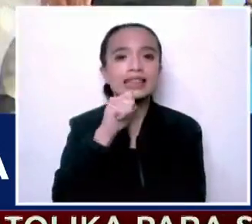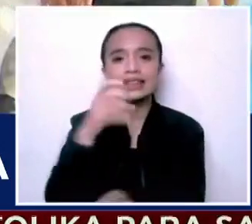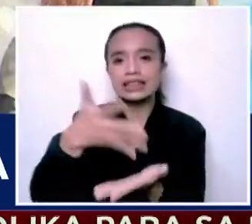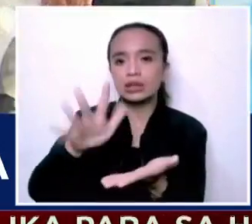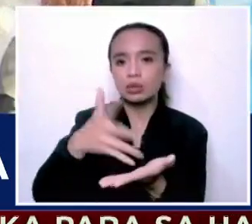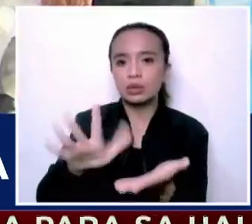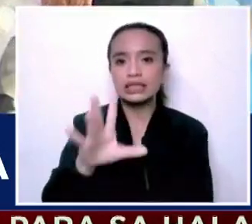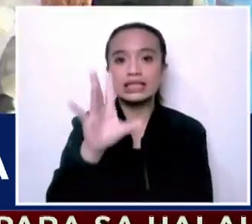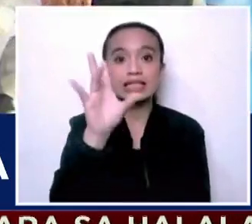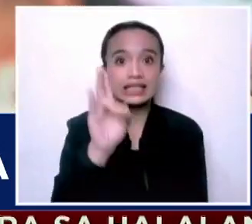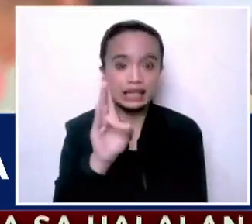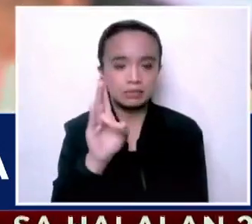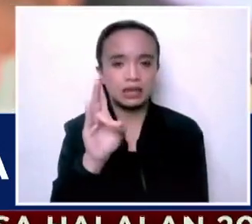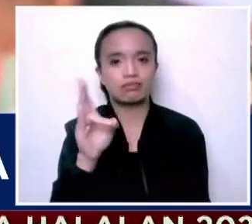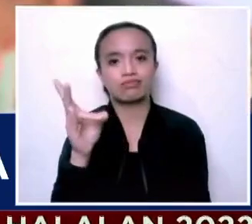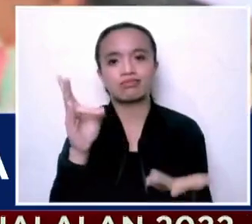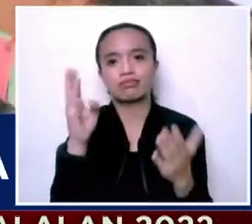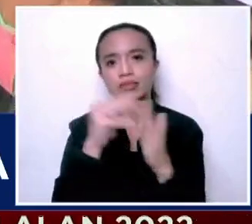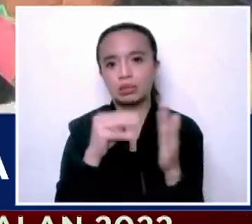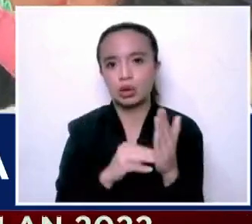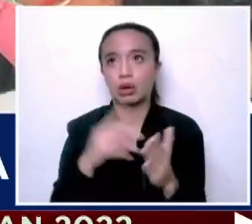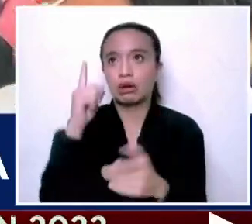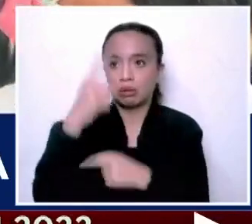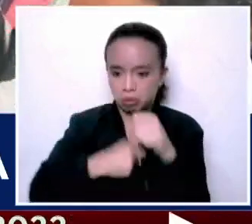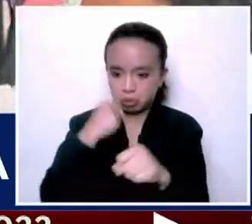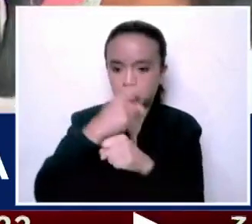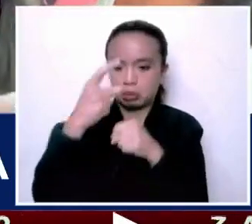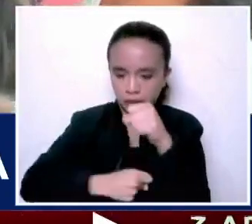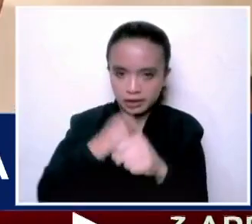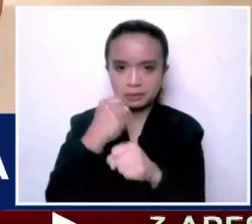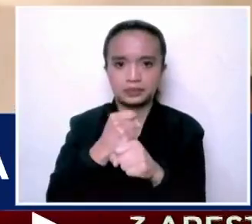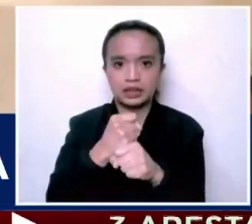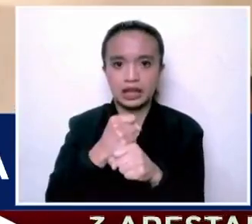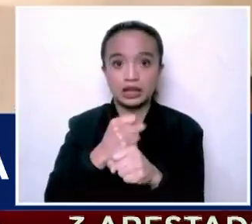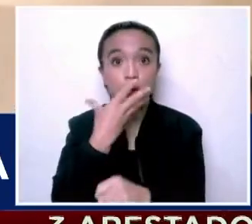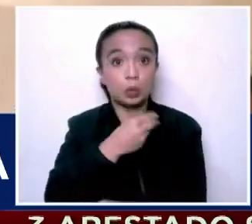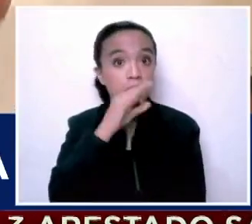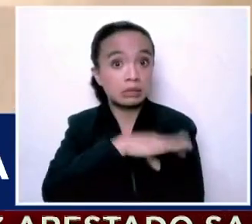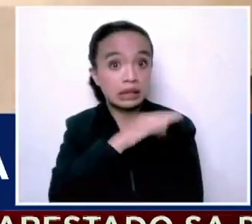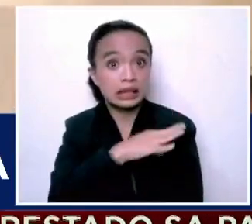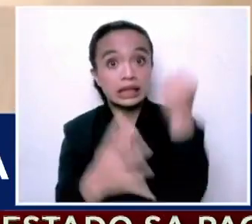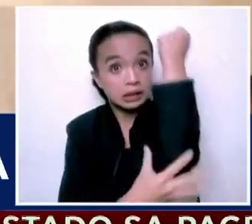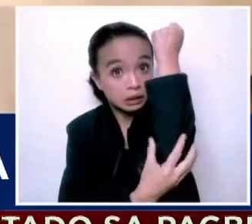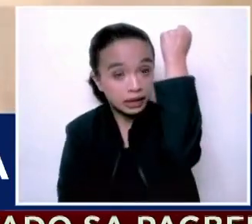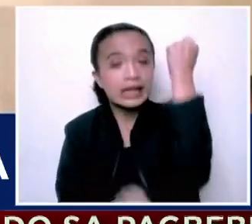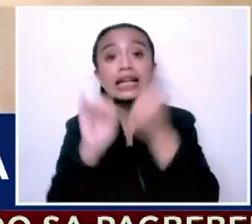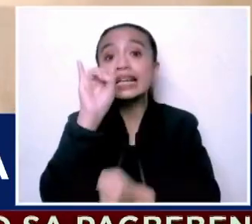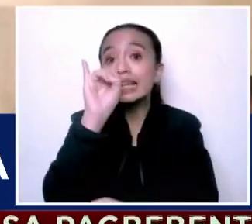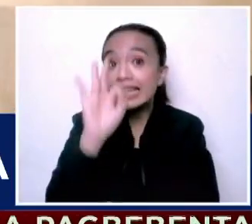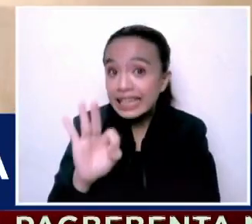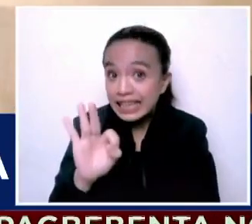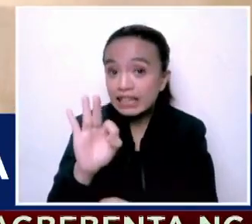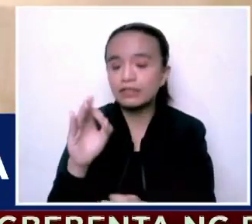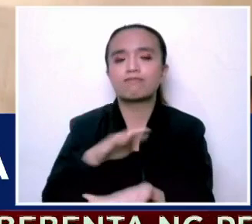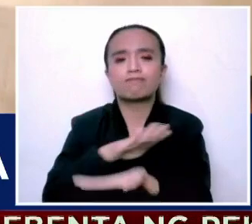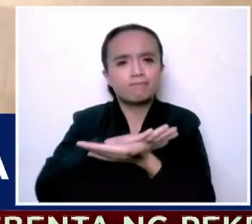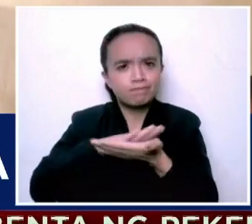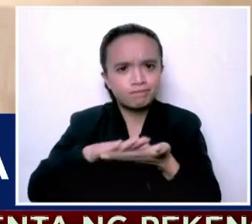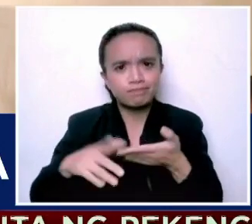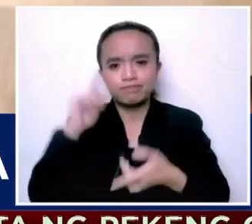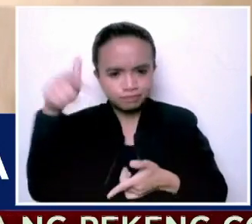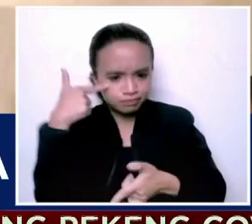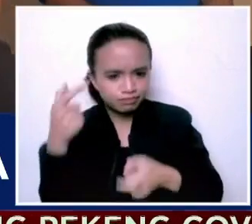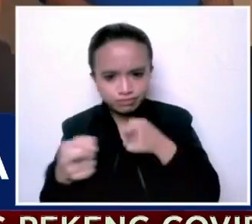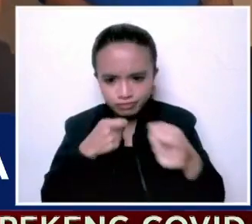sa korupsyon taon-taon. At nakikinabang pa ang mga mahihirap kung maayos ang nakapwesto at humahawak sa budget